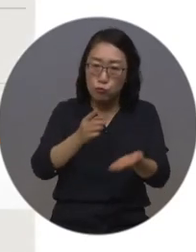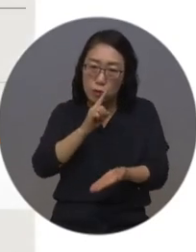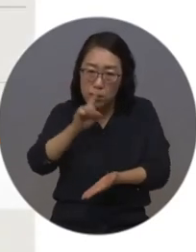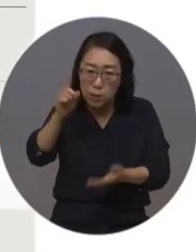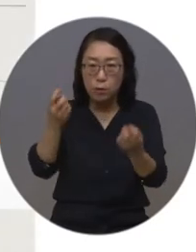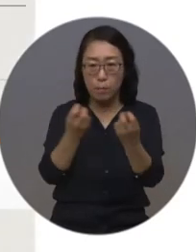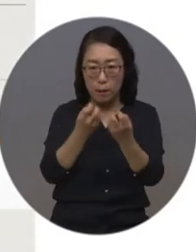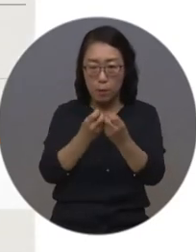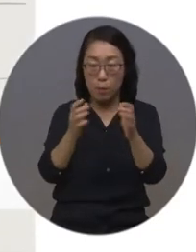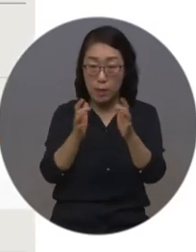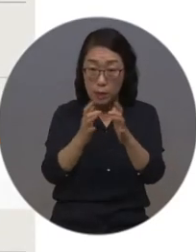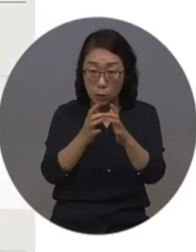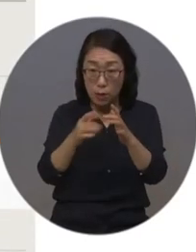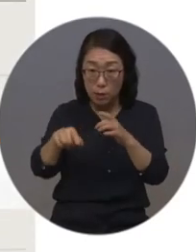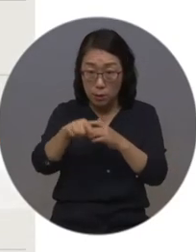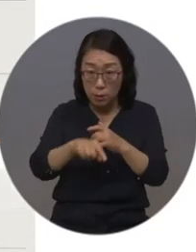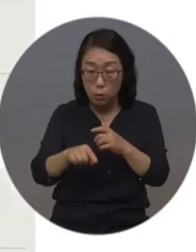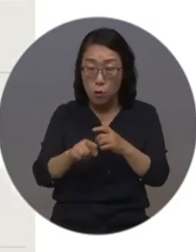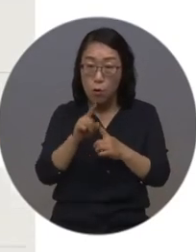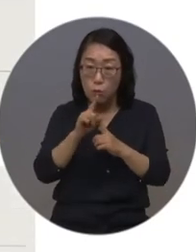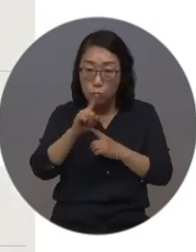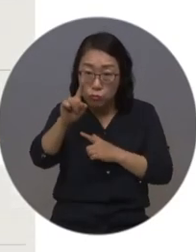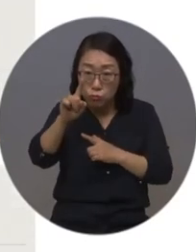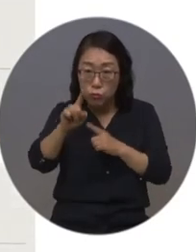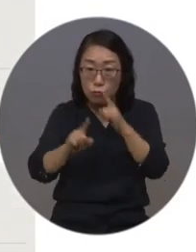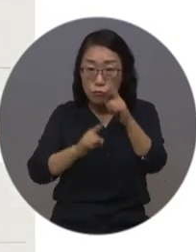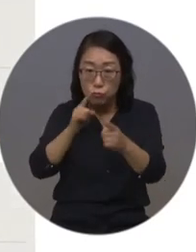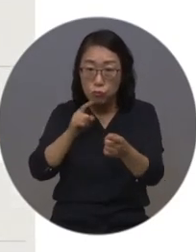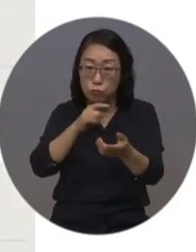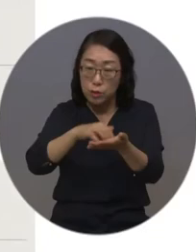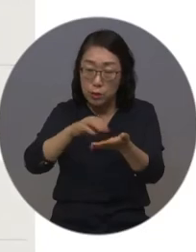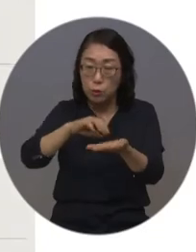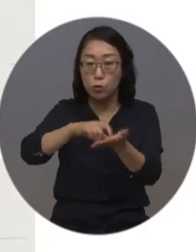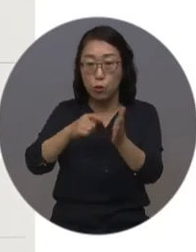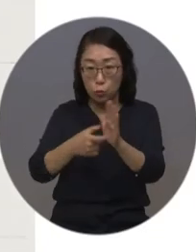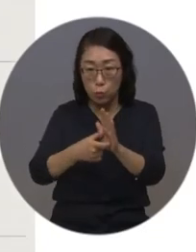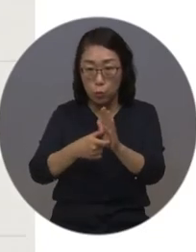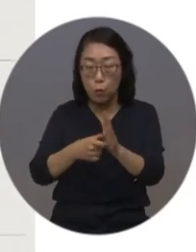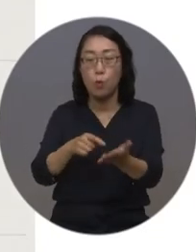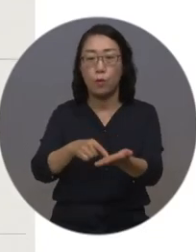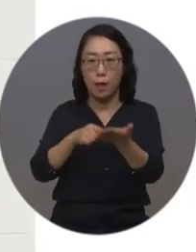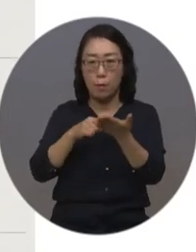정보통신망을 이용한 점자 문서 제공 실적 공개 예시 등이 담겼습니다.